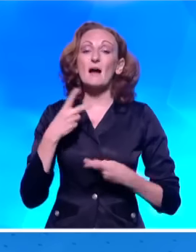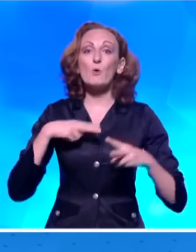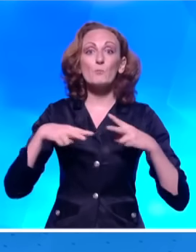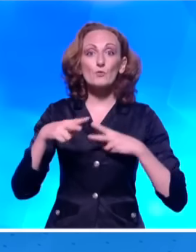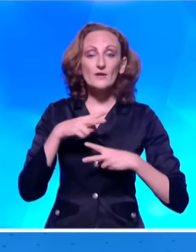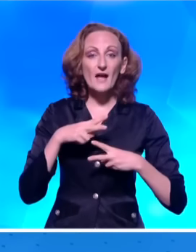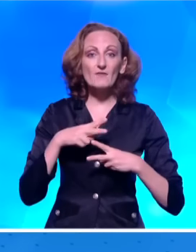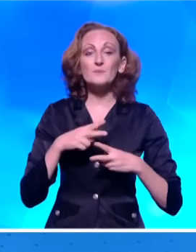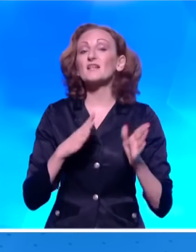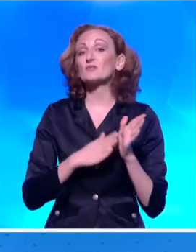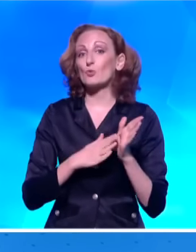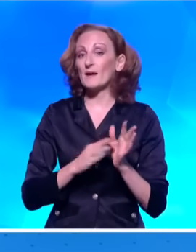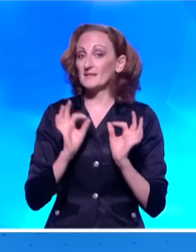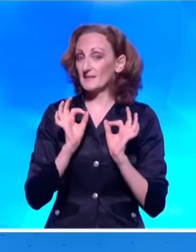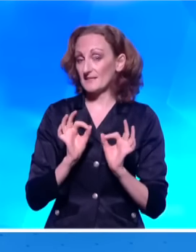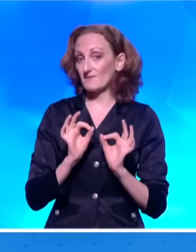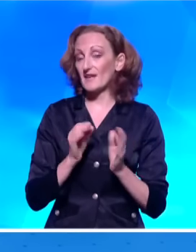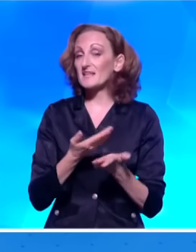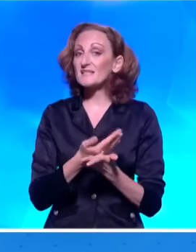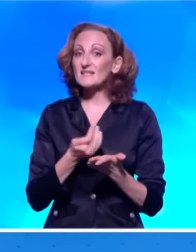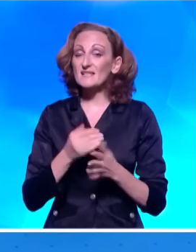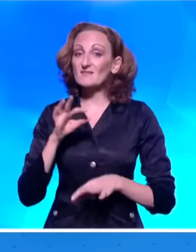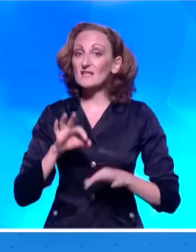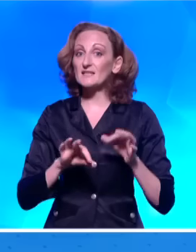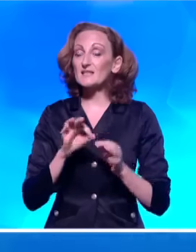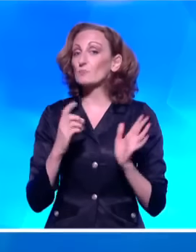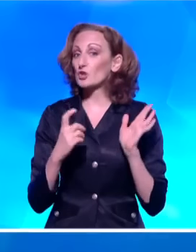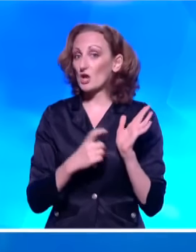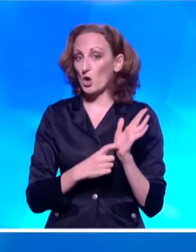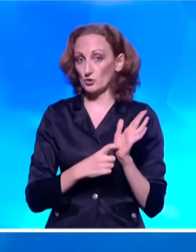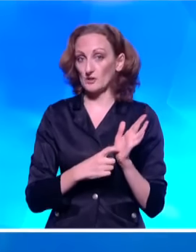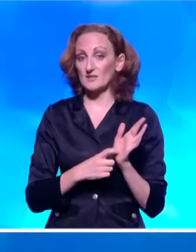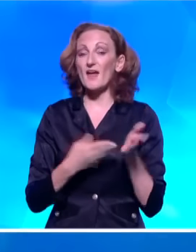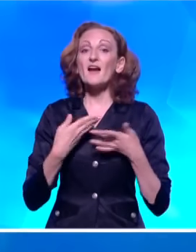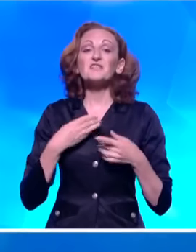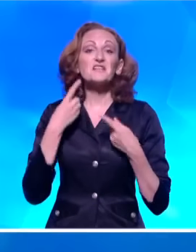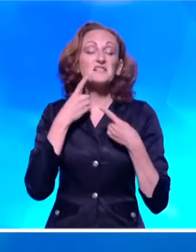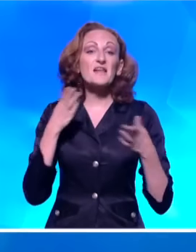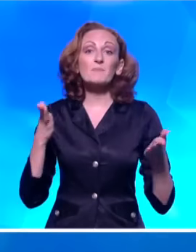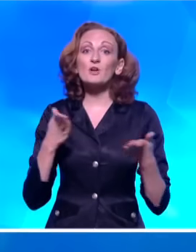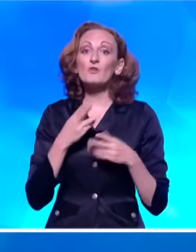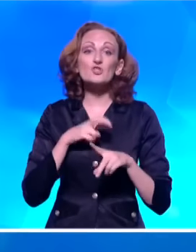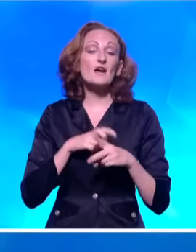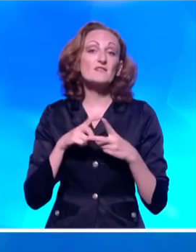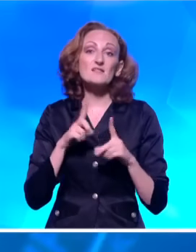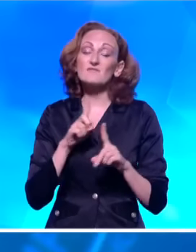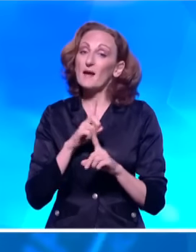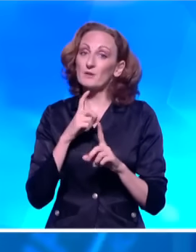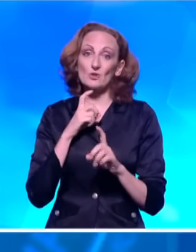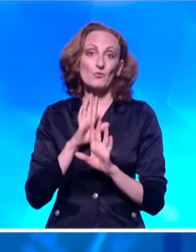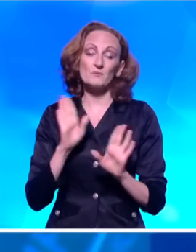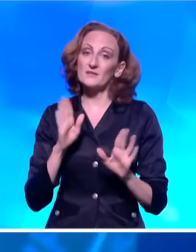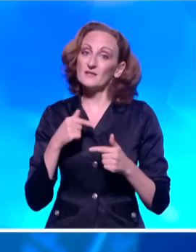на документите с изискванията на изборния кодекс. Тук все още не знаем какво се случва в ДПС. Няма и да коментирам аз